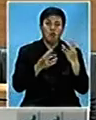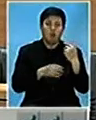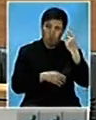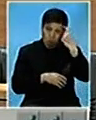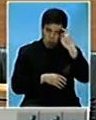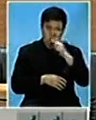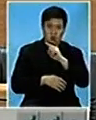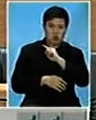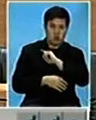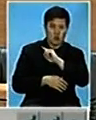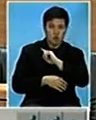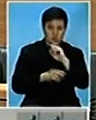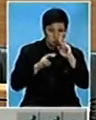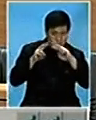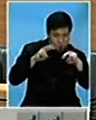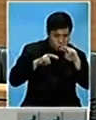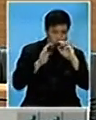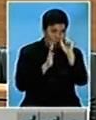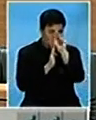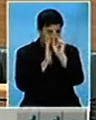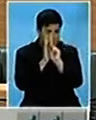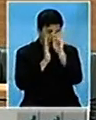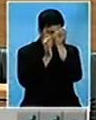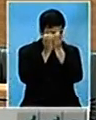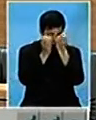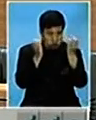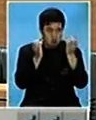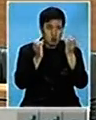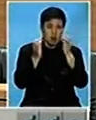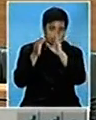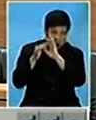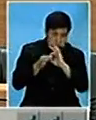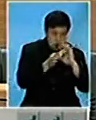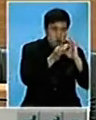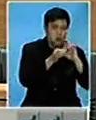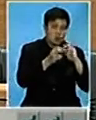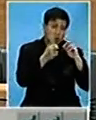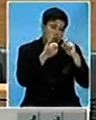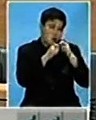เป็นผู้เชื่อมกฎหมายรัฐธรรมนูญกับสภาวะความเป็นจริงของสังคมในแต่ละช่วงเว